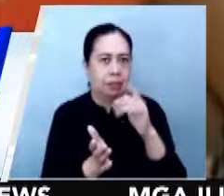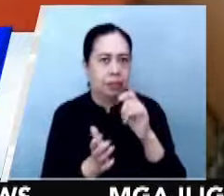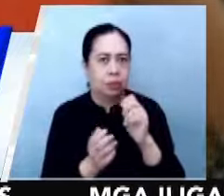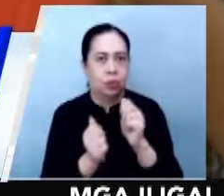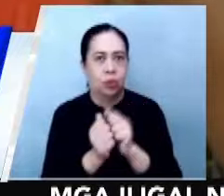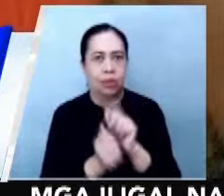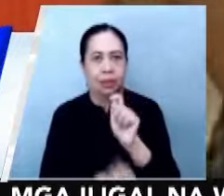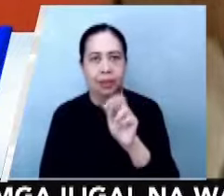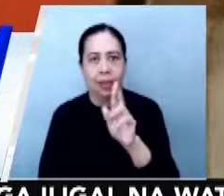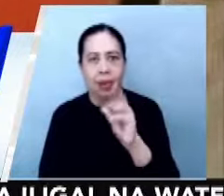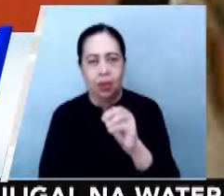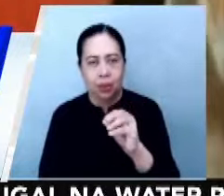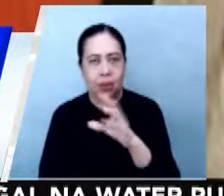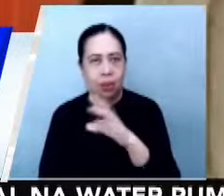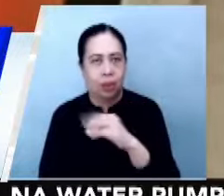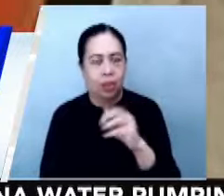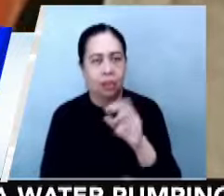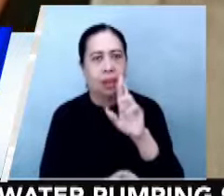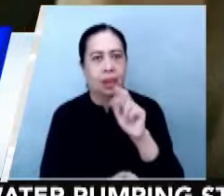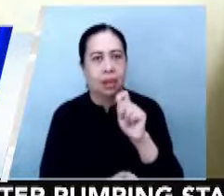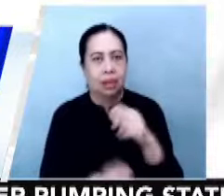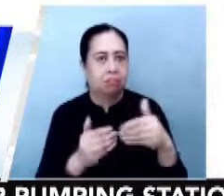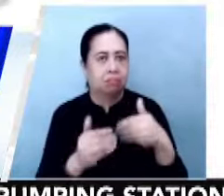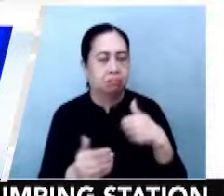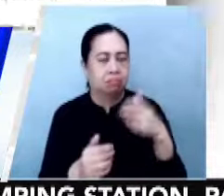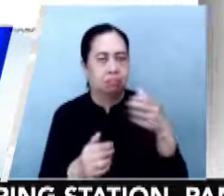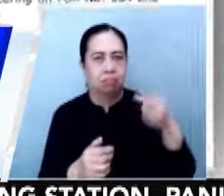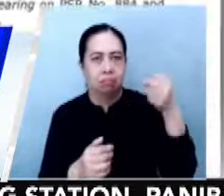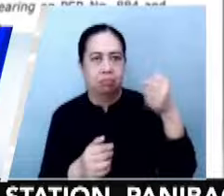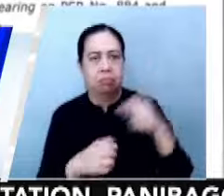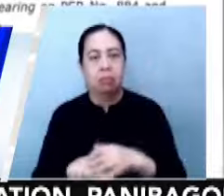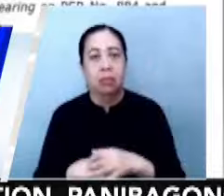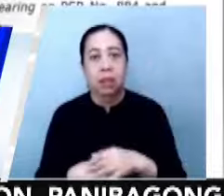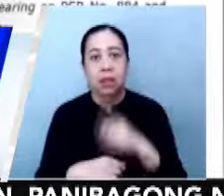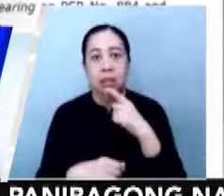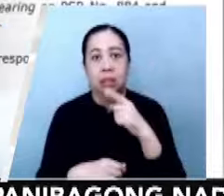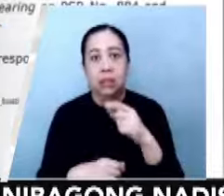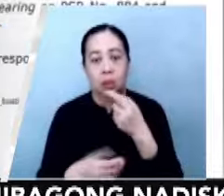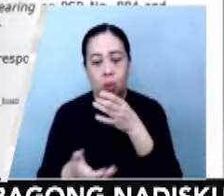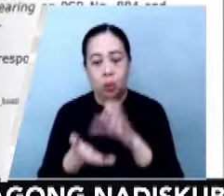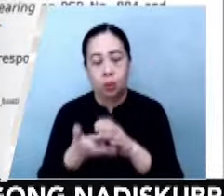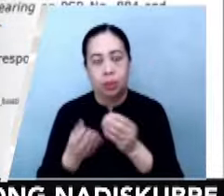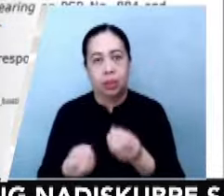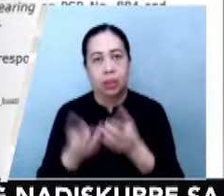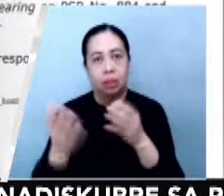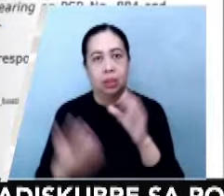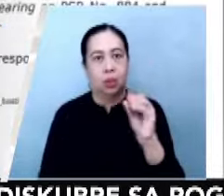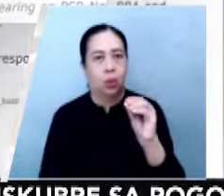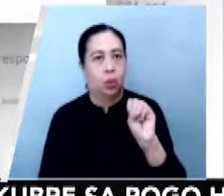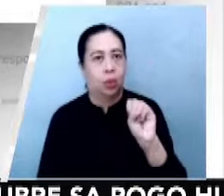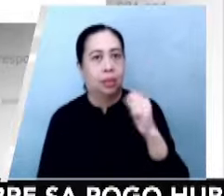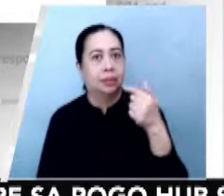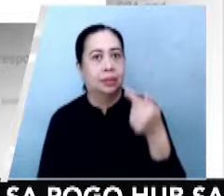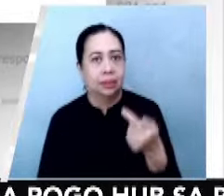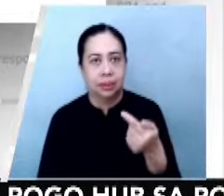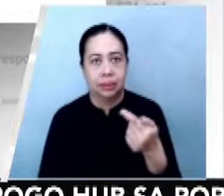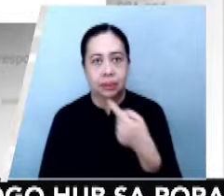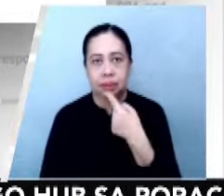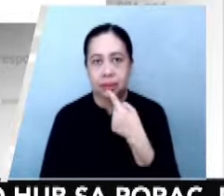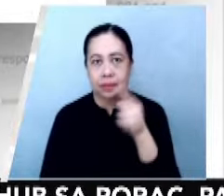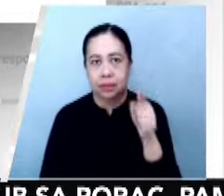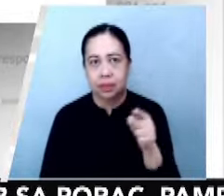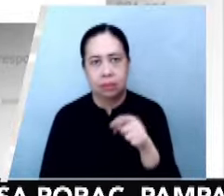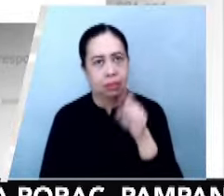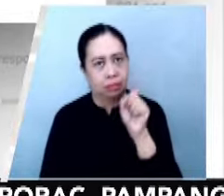order and or writ of preliminary injunction. Sa comment na isinumite ng Office of the Solicitor General, sinabi nitong